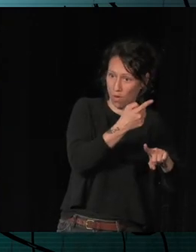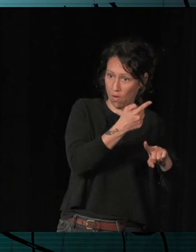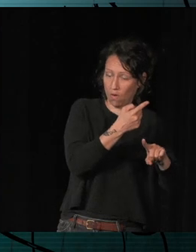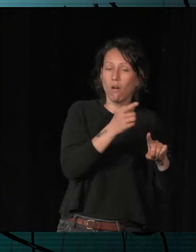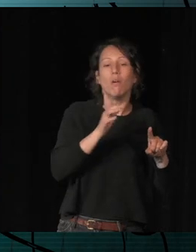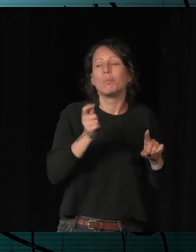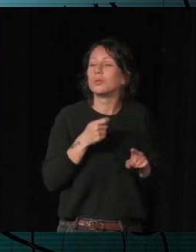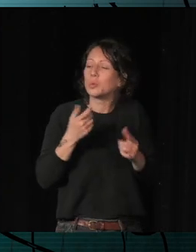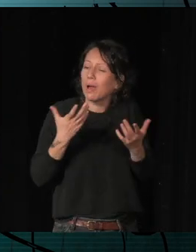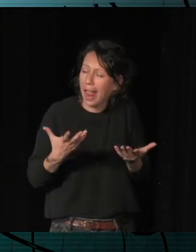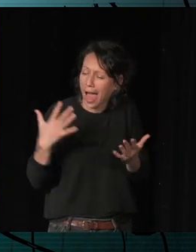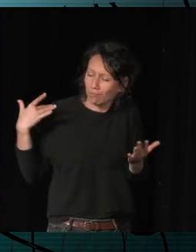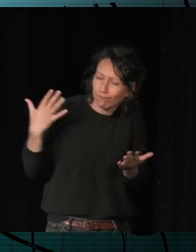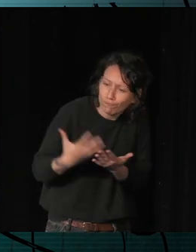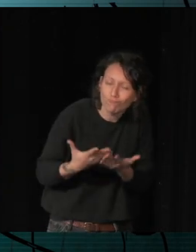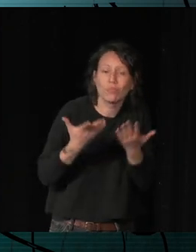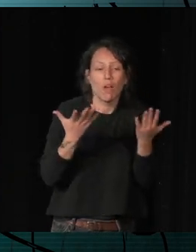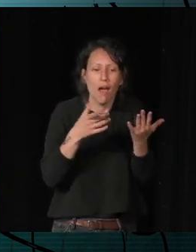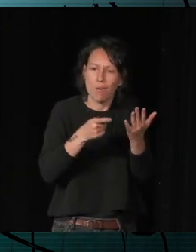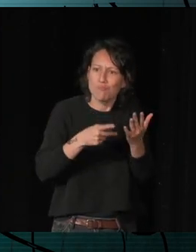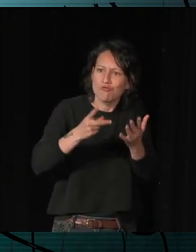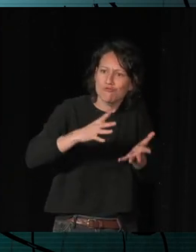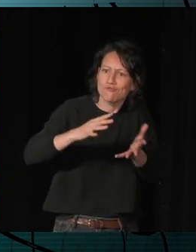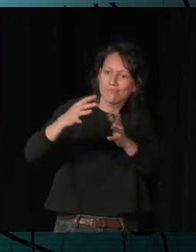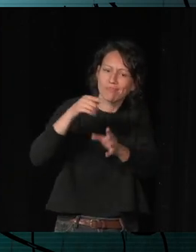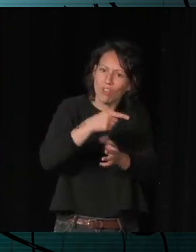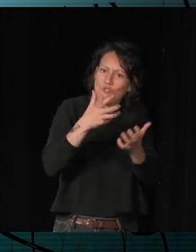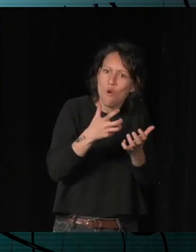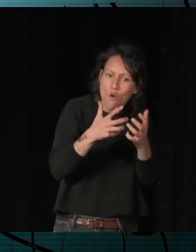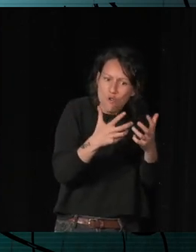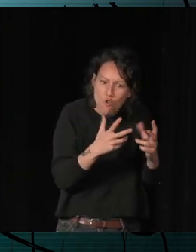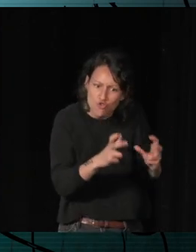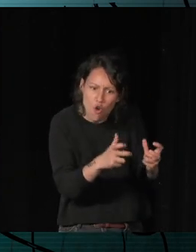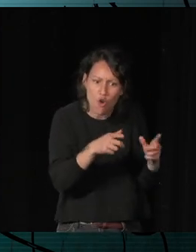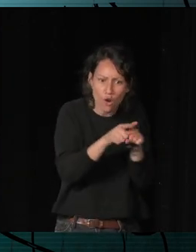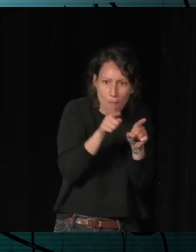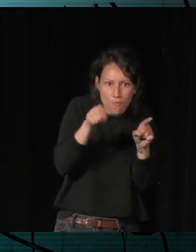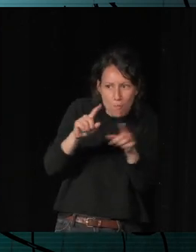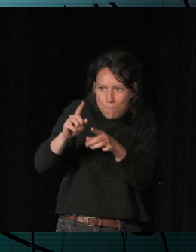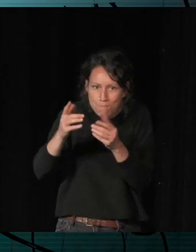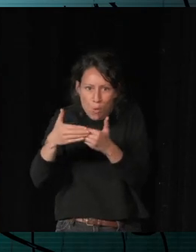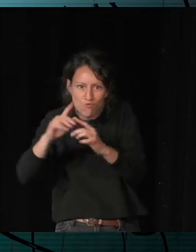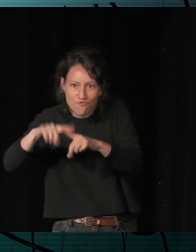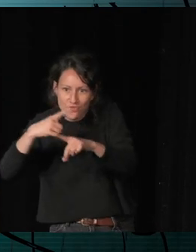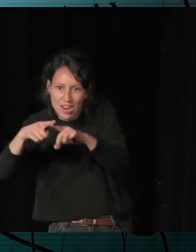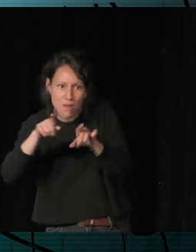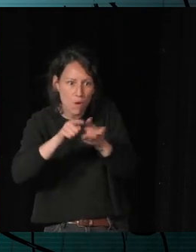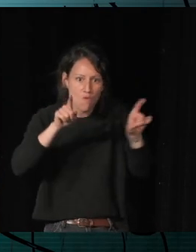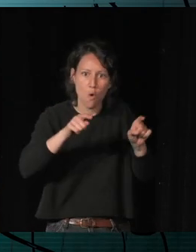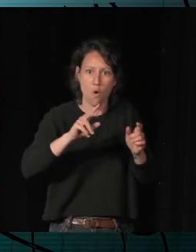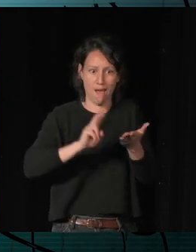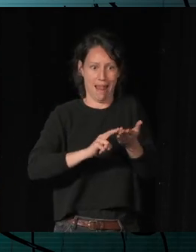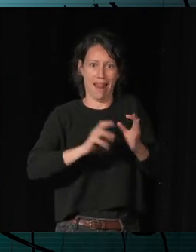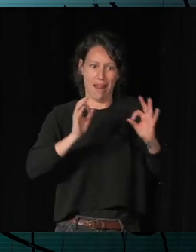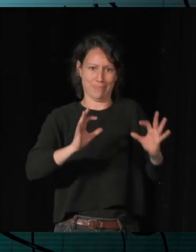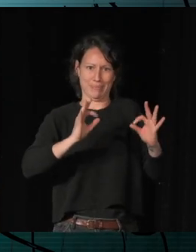qui ressemblent de plus en plus et d'ailleurs on pourrait même se demander oui il fautentre le photoréalisme et ce qu'on peut faire et les techniques qui sont les mêmes